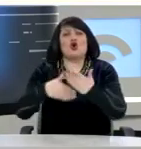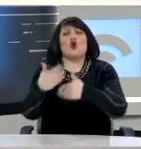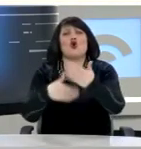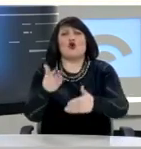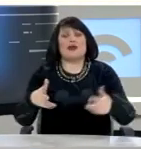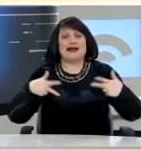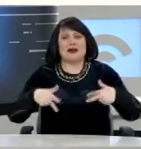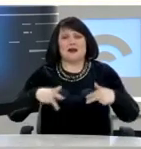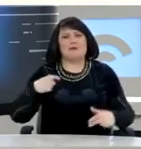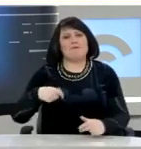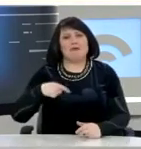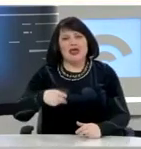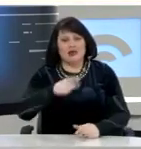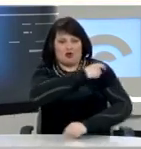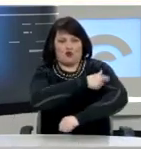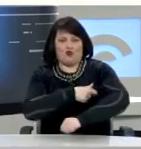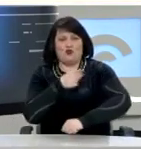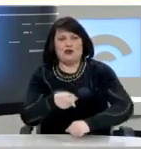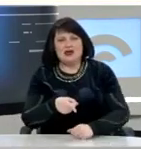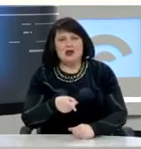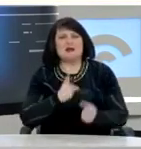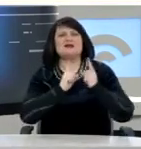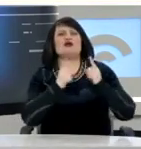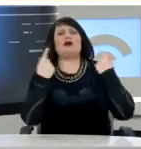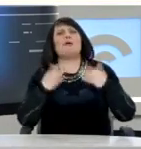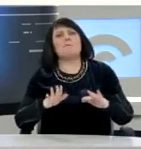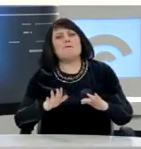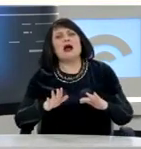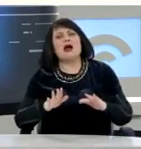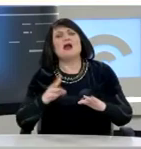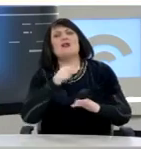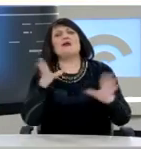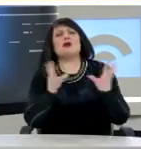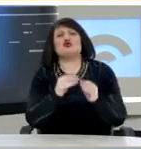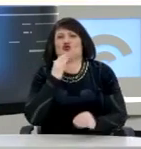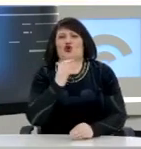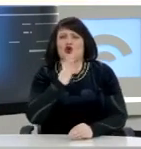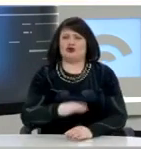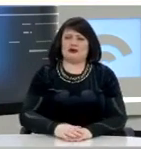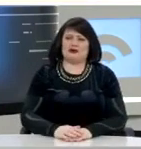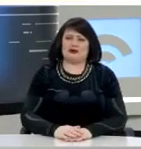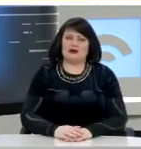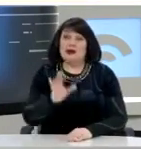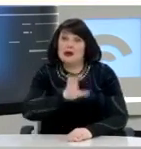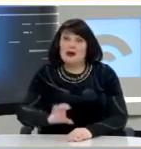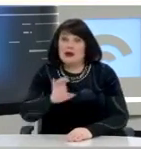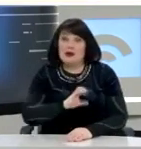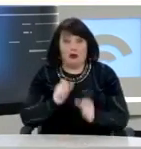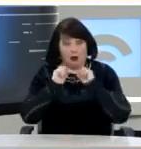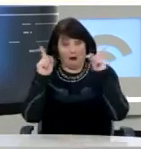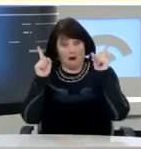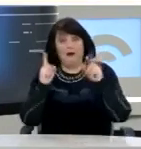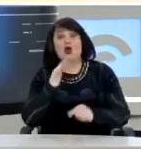τα κράτη-μέλη του ΟΗΕ έχουν συμφωνήσει για τη γλώσσα. Αλλά να σας πω ότι βρήκα το καταπληκτικό μετά